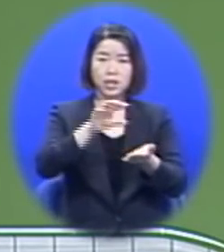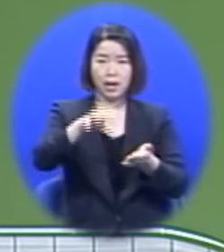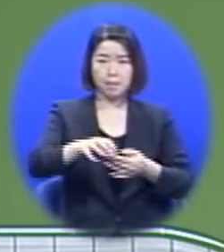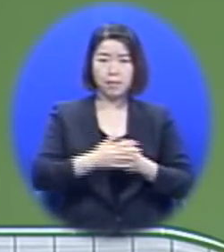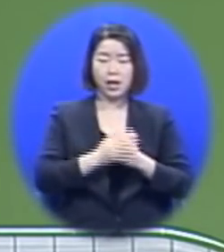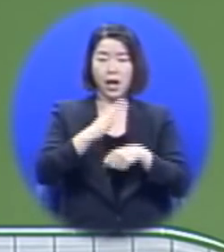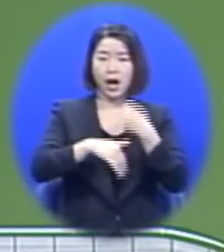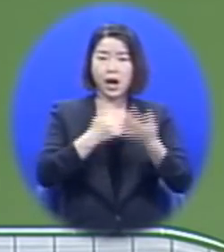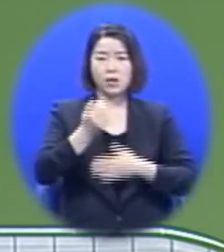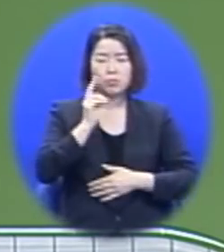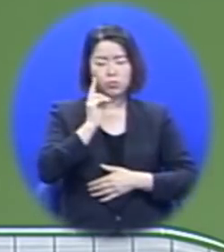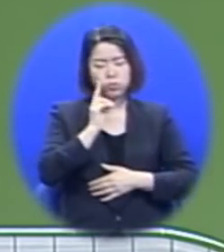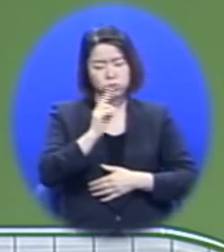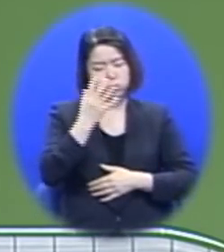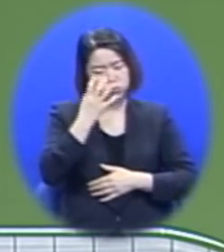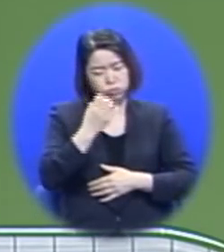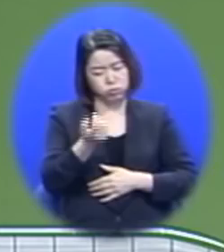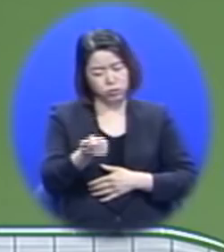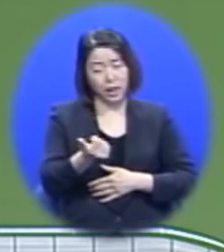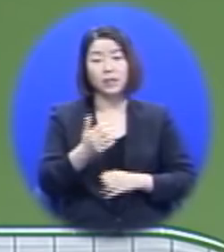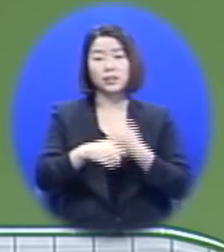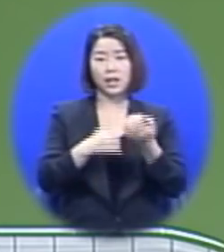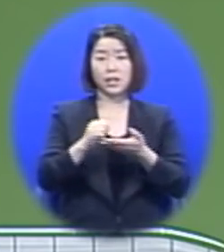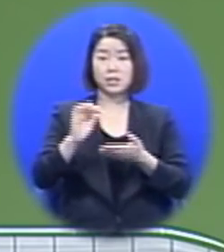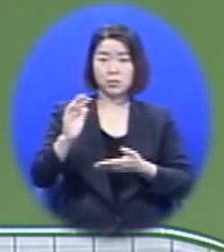하나님은 너무 초라한 하나님이시다.